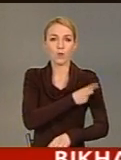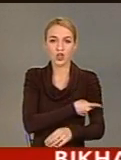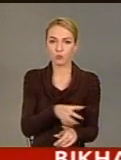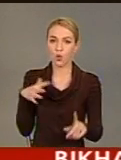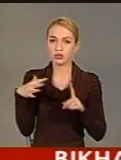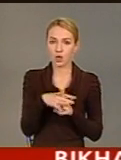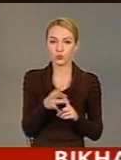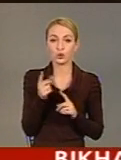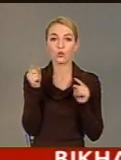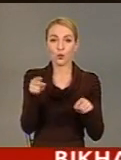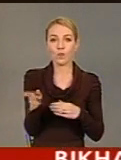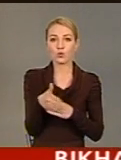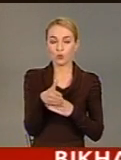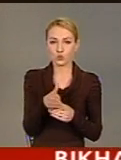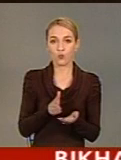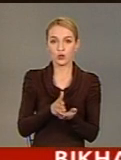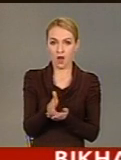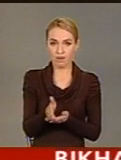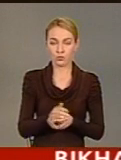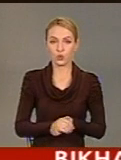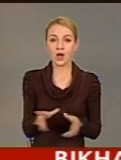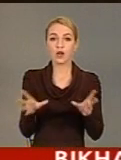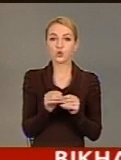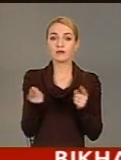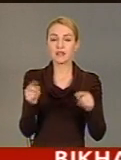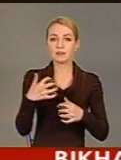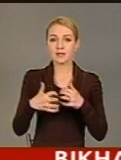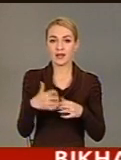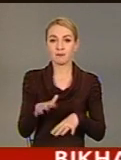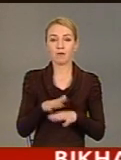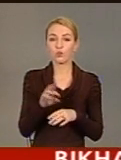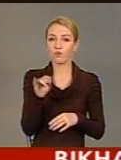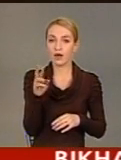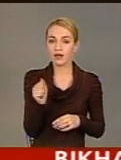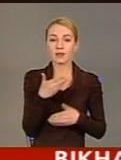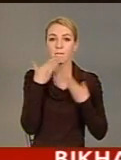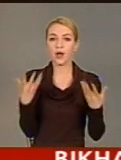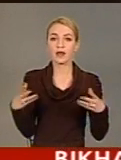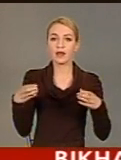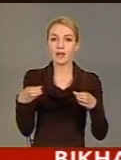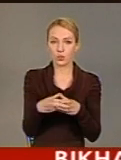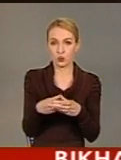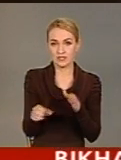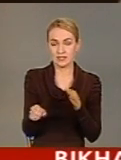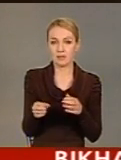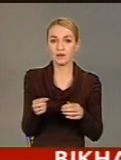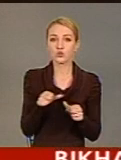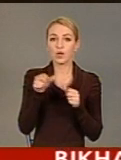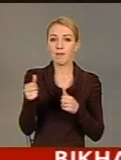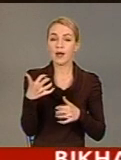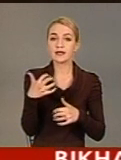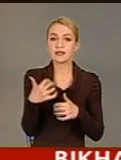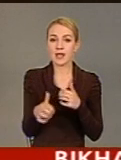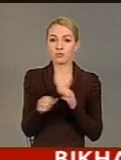зокрема на тому самому Маріупольському напрямку Разом з тим серед банформуруваньня немає єдності зокрема серед